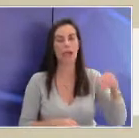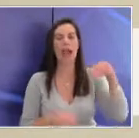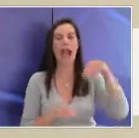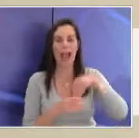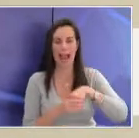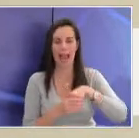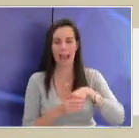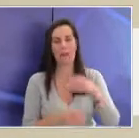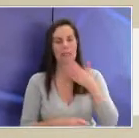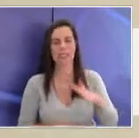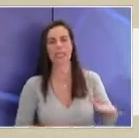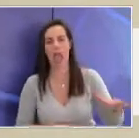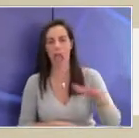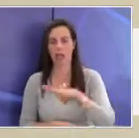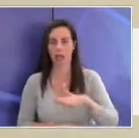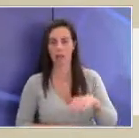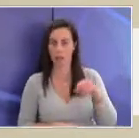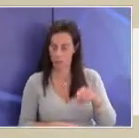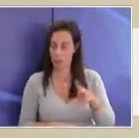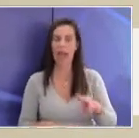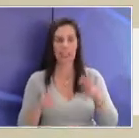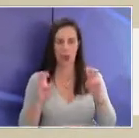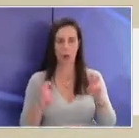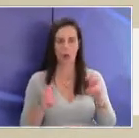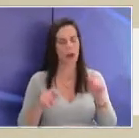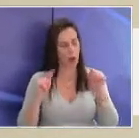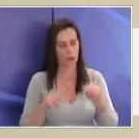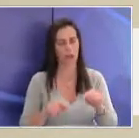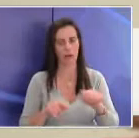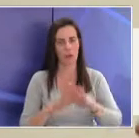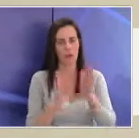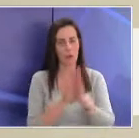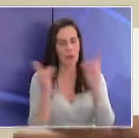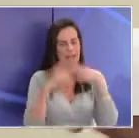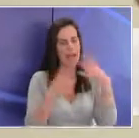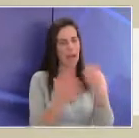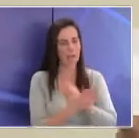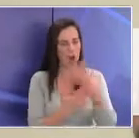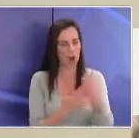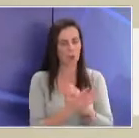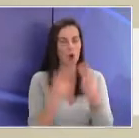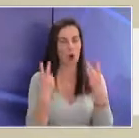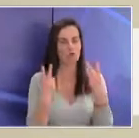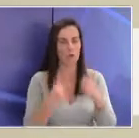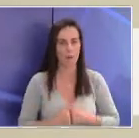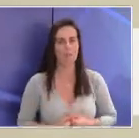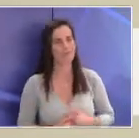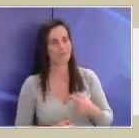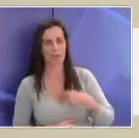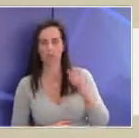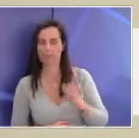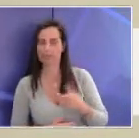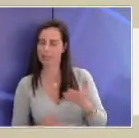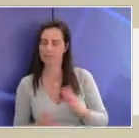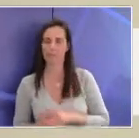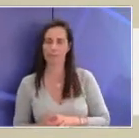בלתי נפרד של מדינת ישראל, זו ההזדמנות להגיע לכל מיני הישגים אסטרטגיים חשובים. טוב, אנחנו צריכים